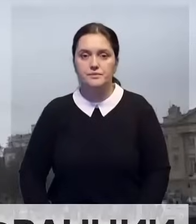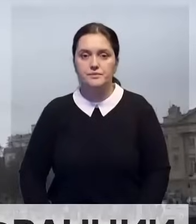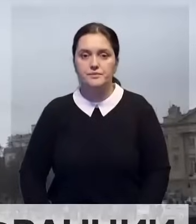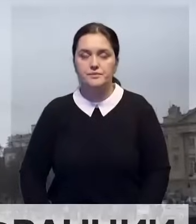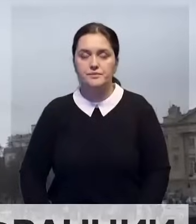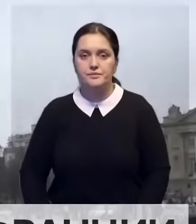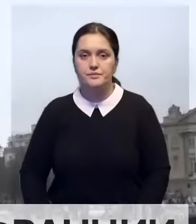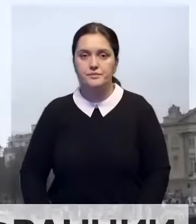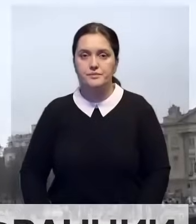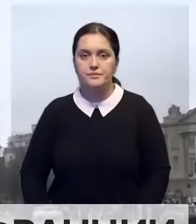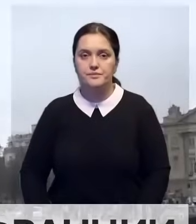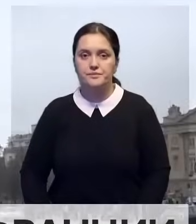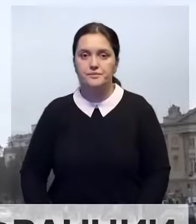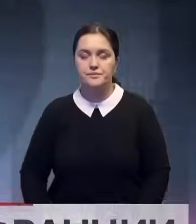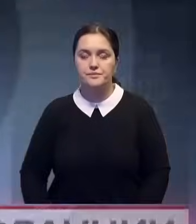Хабар, 24.